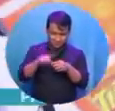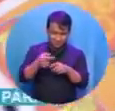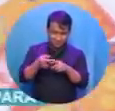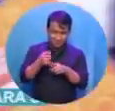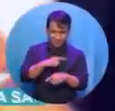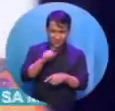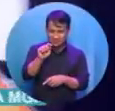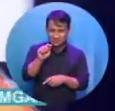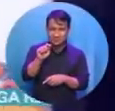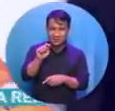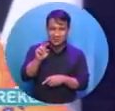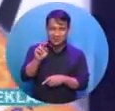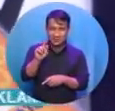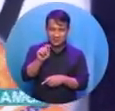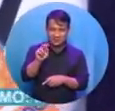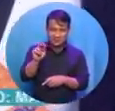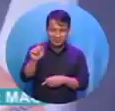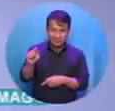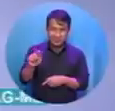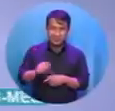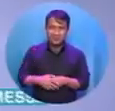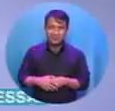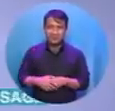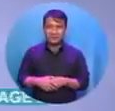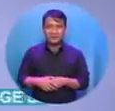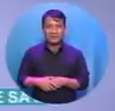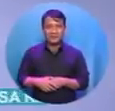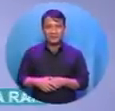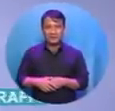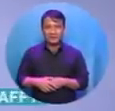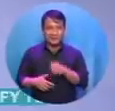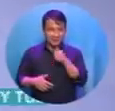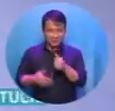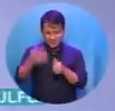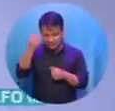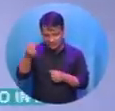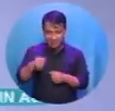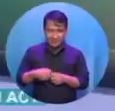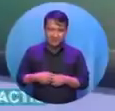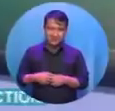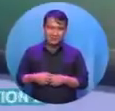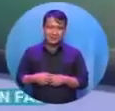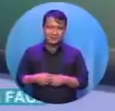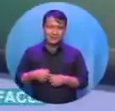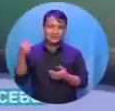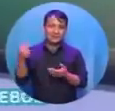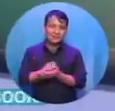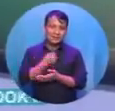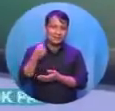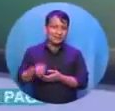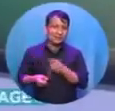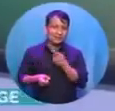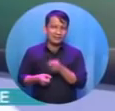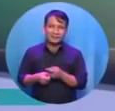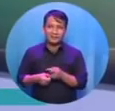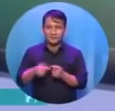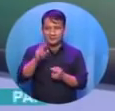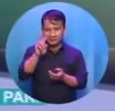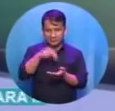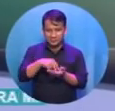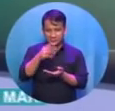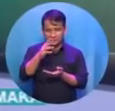ba? Sir Idol, di ko po memorize. Ah, di memorize. Opo. Sayang. 2-5